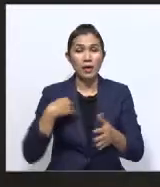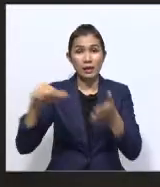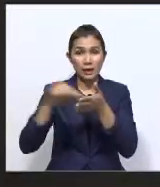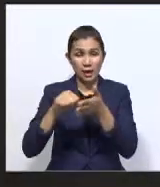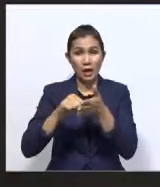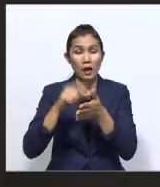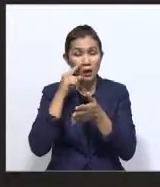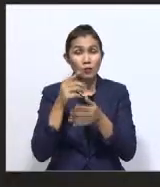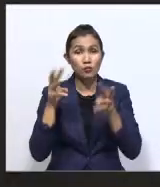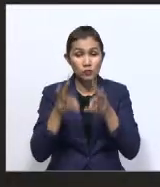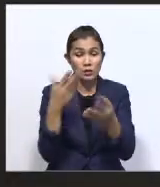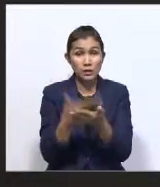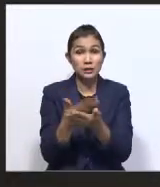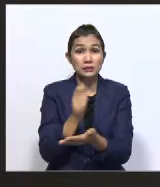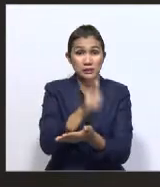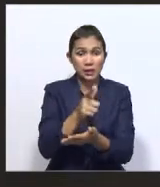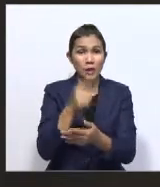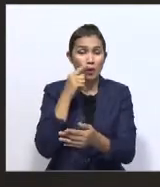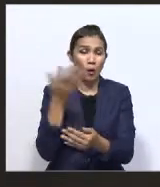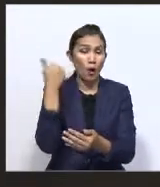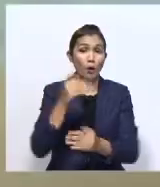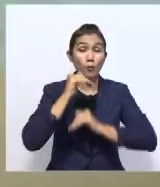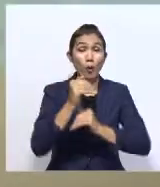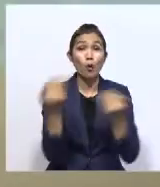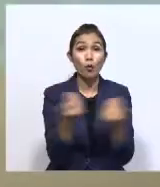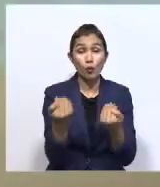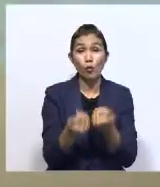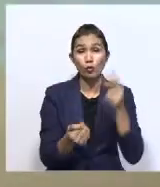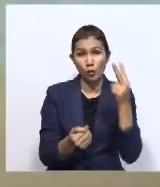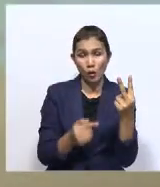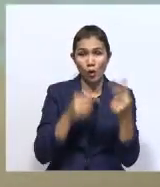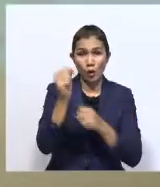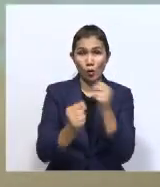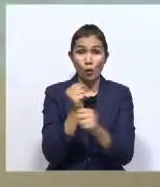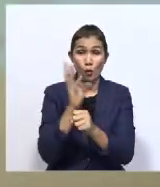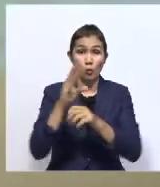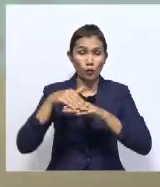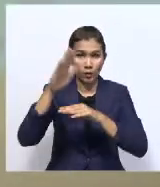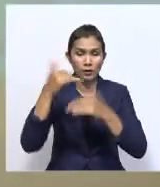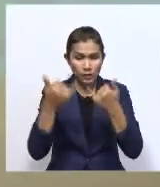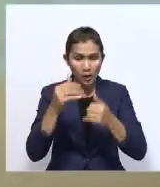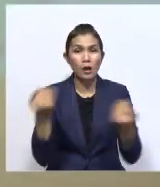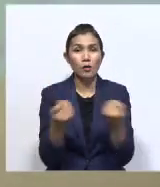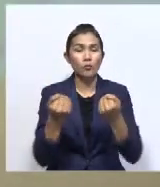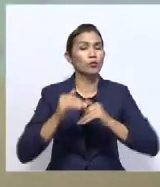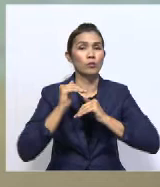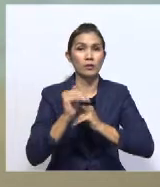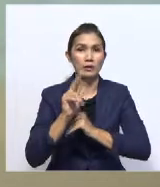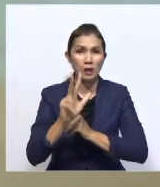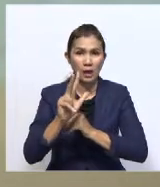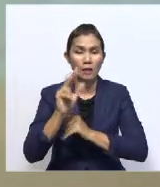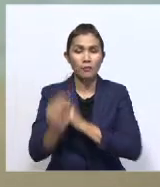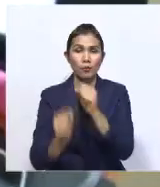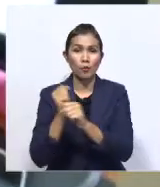การจ่ายเงินสงเคราะห์บุตรจากเดิมนะคะบุตรไม่เกิน2คนอายุไม่เกิน6ปีเป็นบุตรไม่เกิน3คนอายุไม่เกิน6ปี